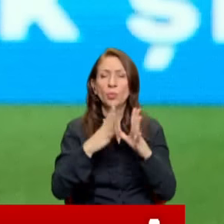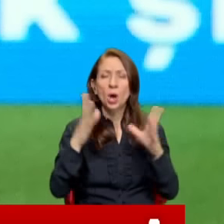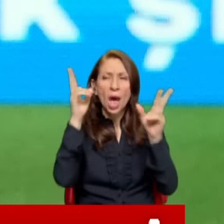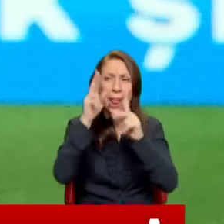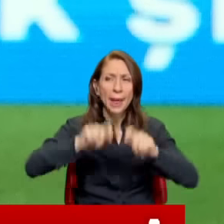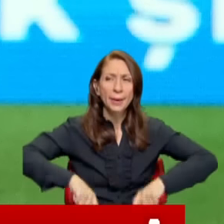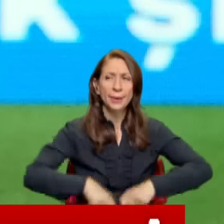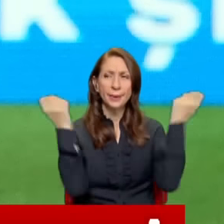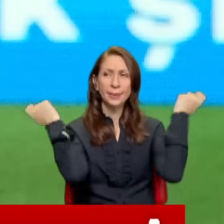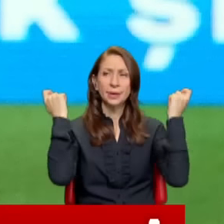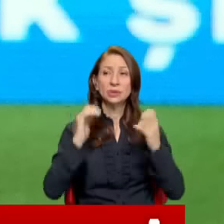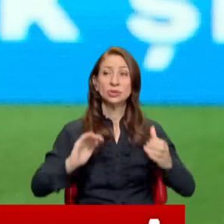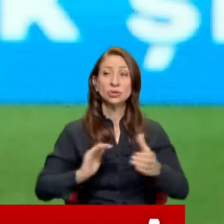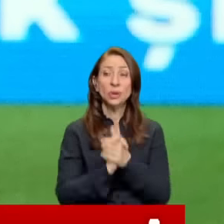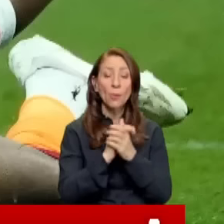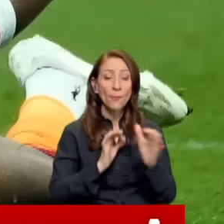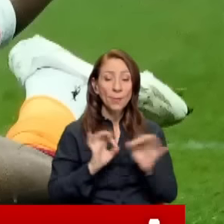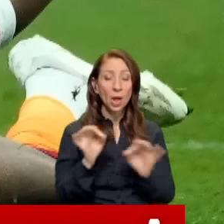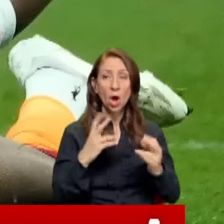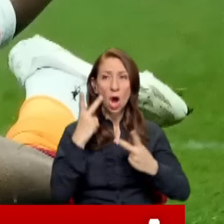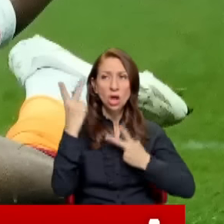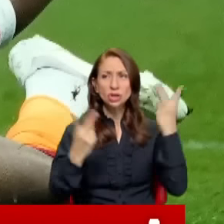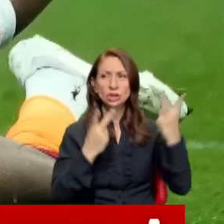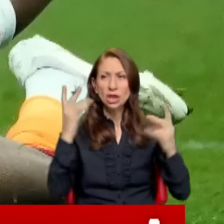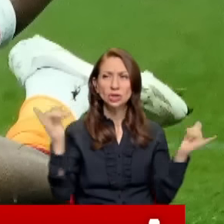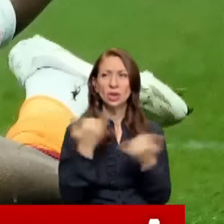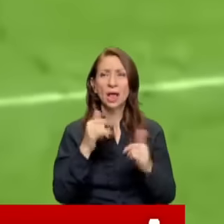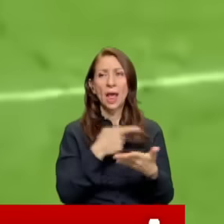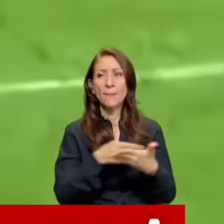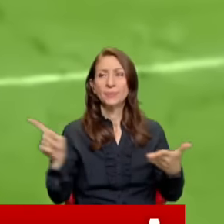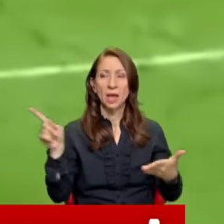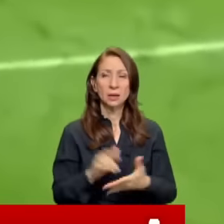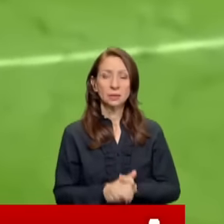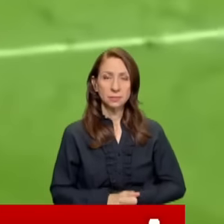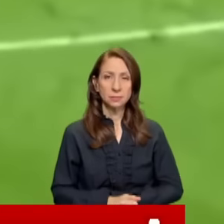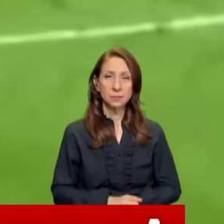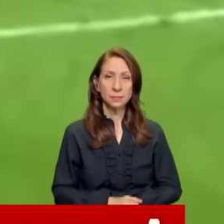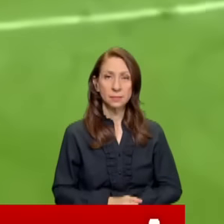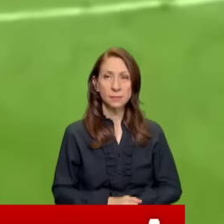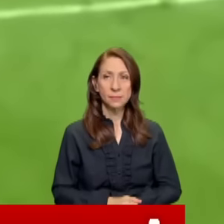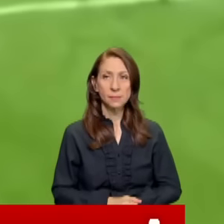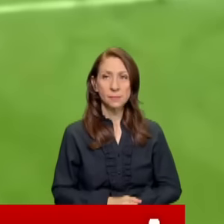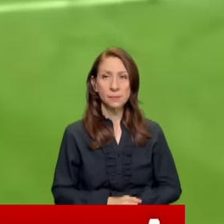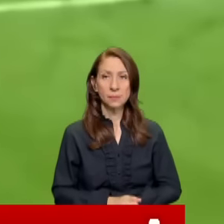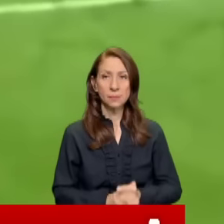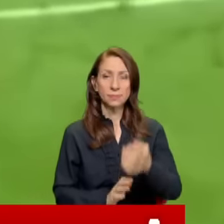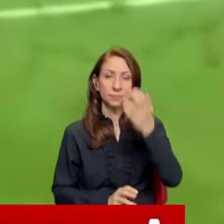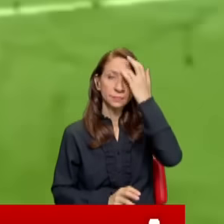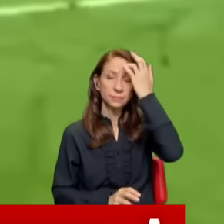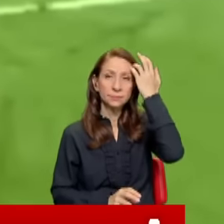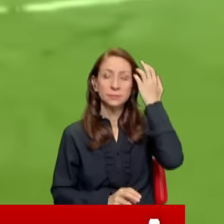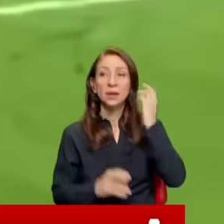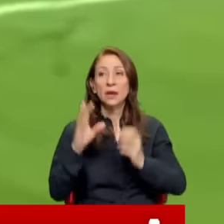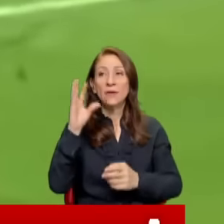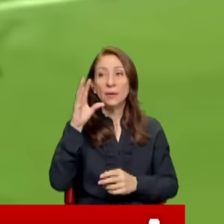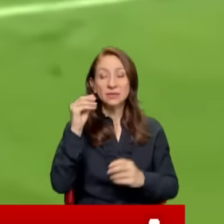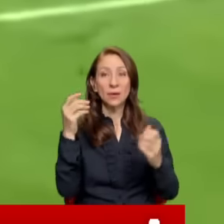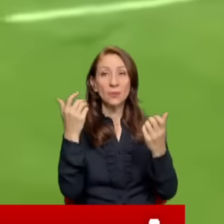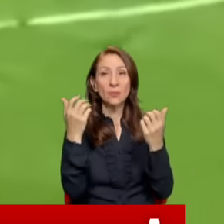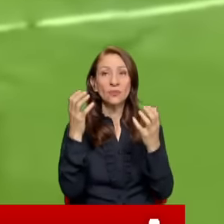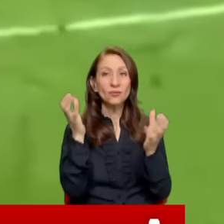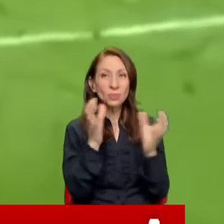bir hayal kırıklığı yarattı şampiyonluk planları ve görsel şö Kut iptal Old Fenerbahçeli